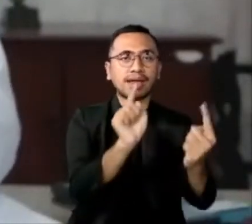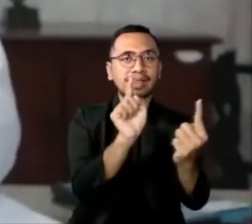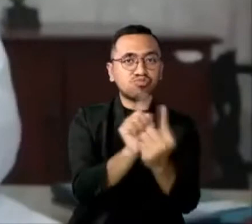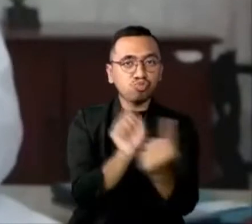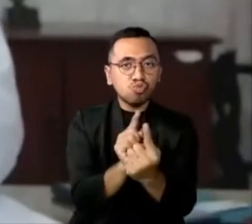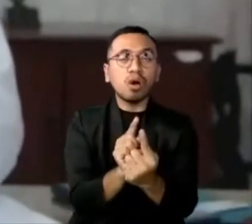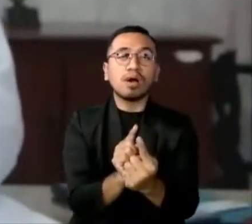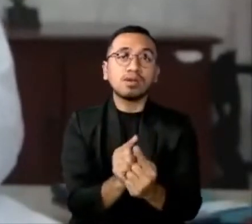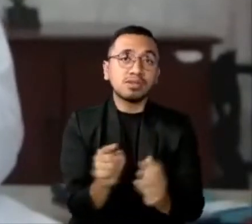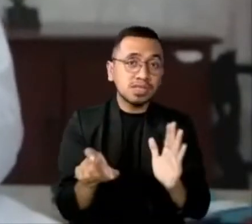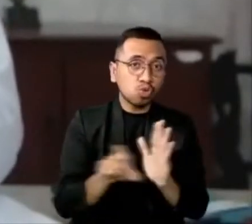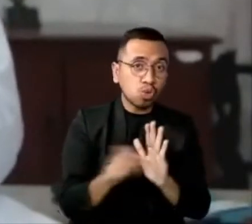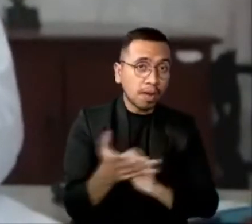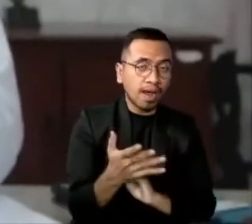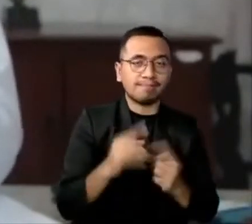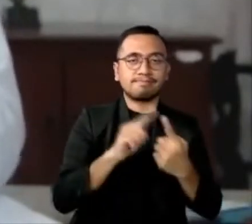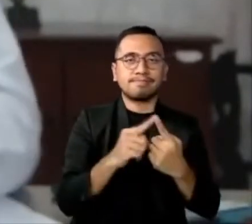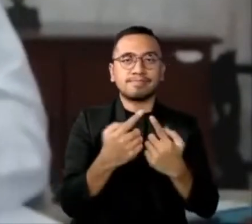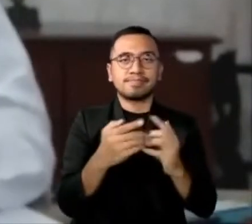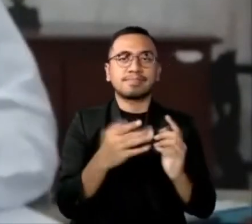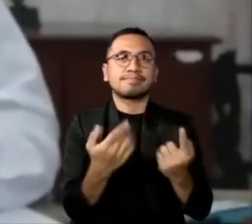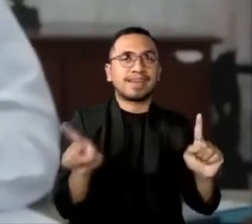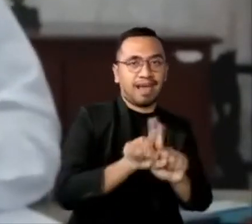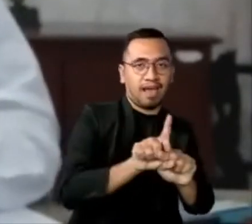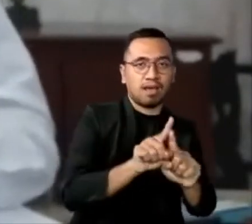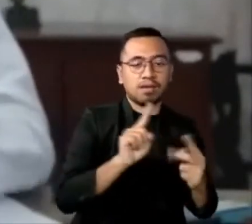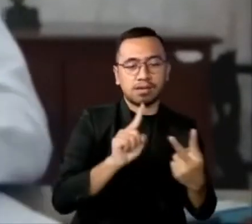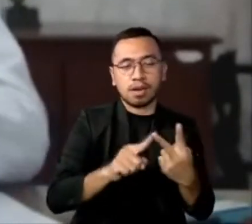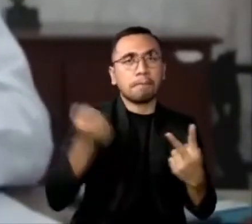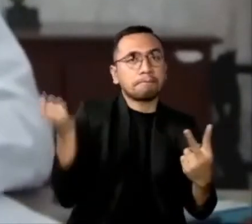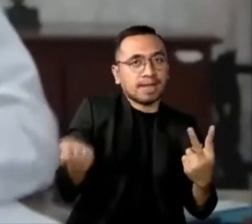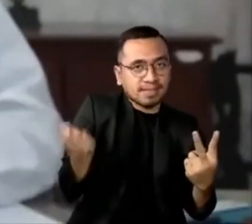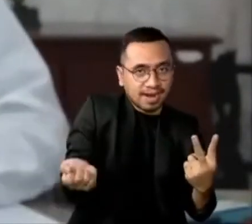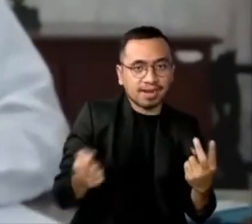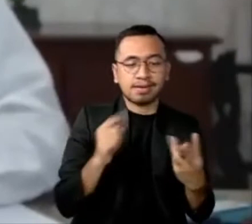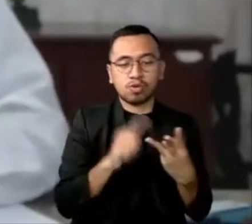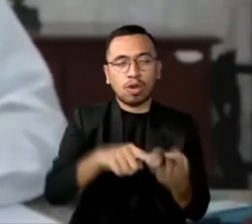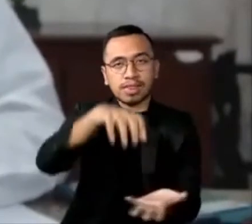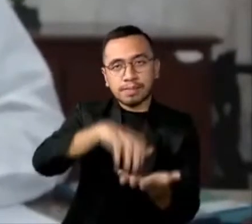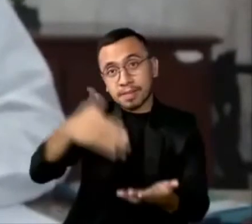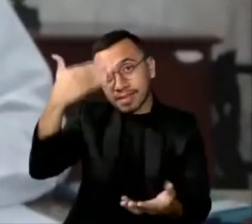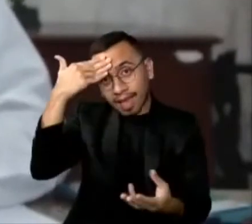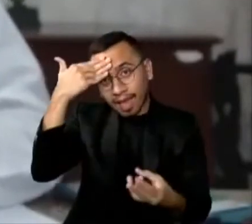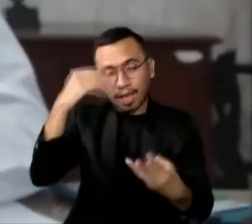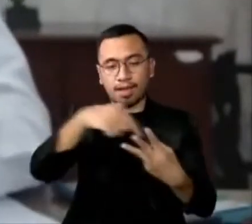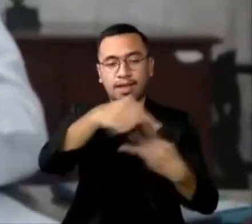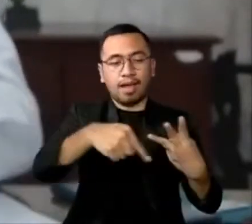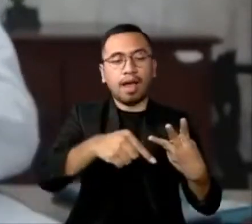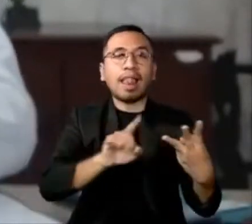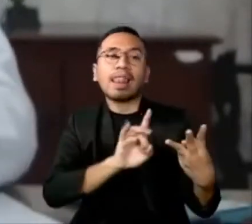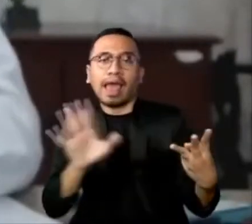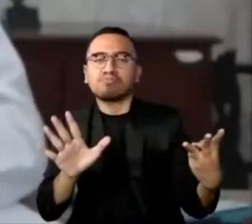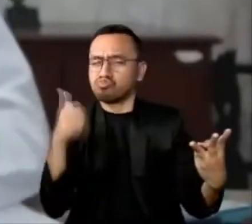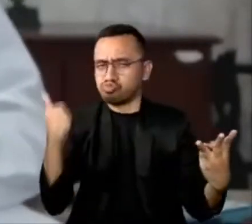hajatan, dua ada di pasar, tiga ada di rumah ibadah. Selain itu sudah bisa kita kendalikan semua. Mau